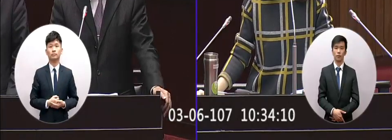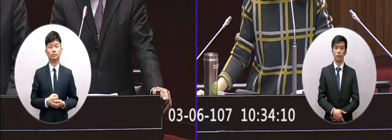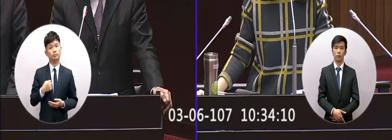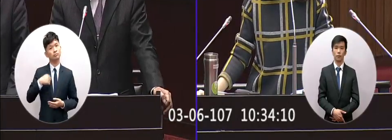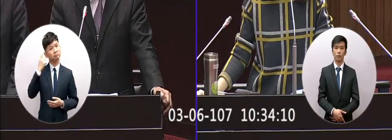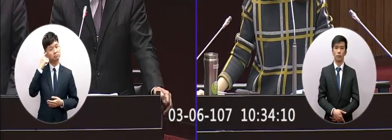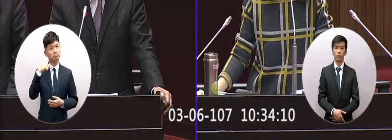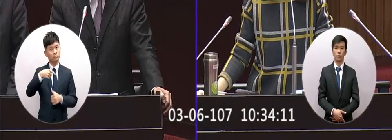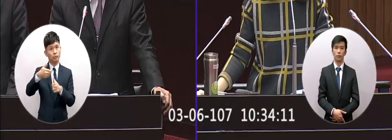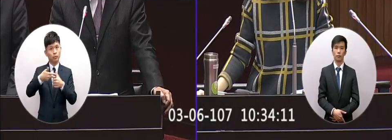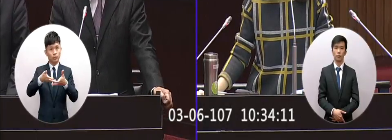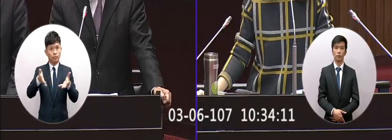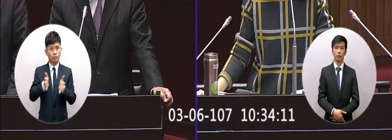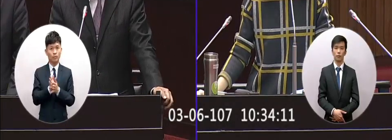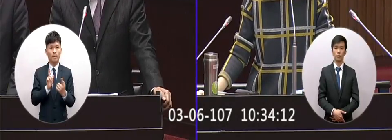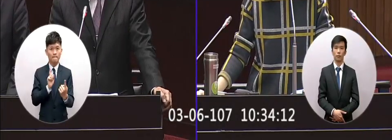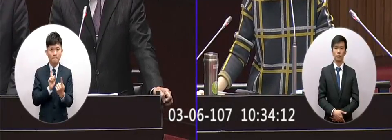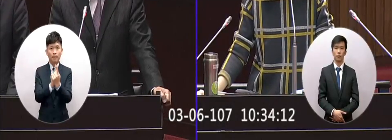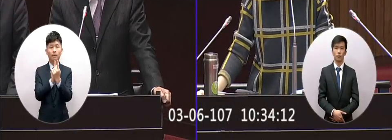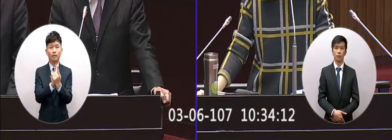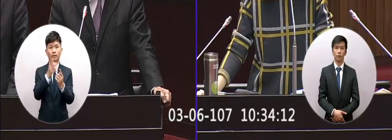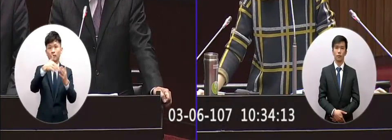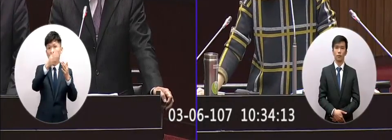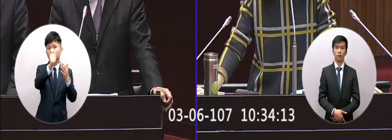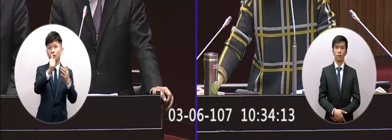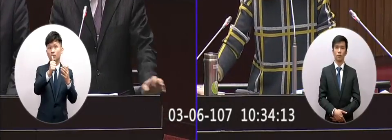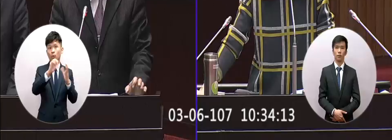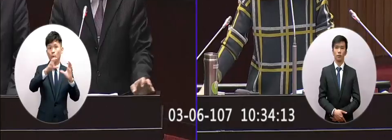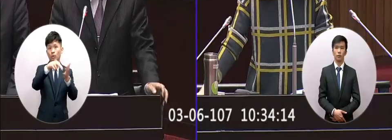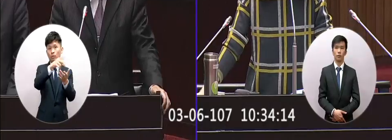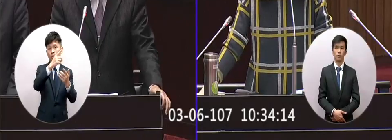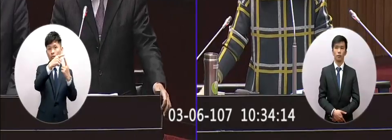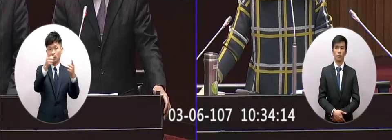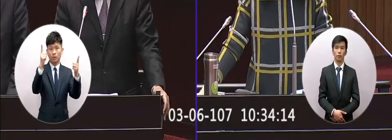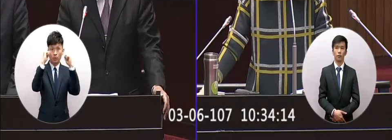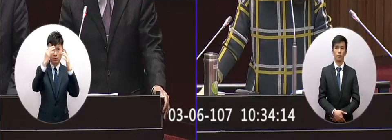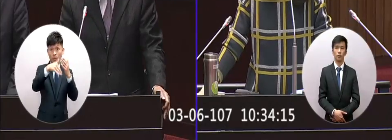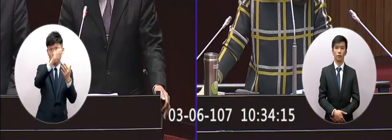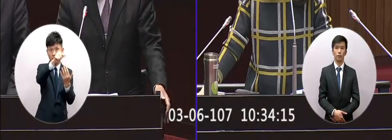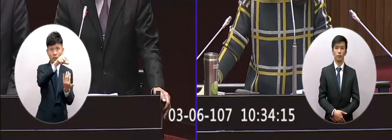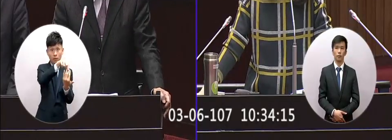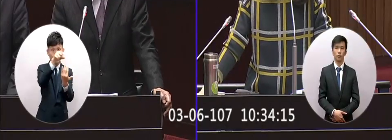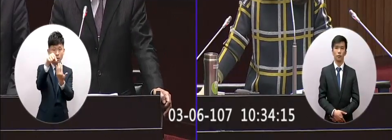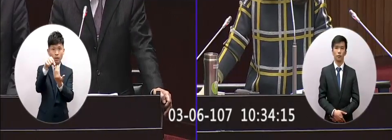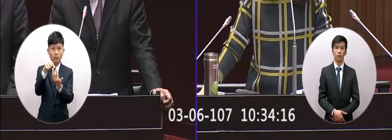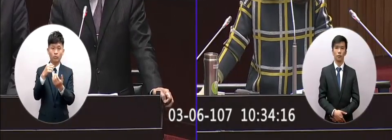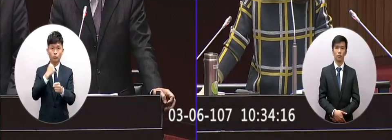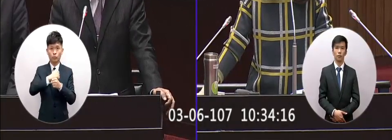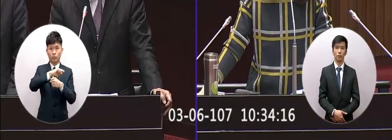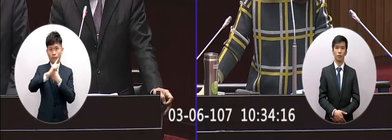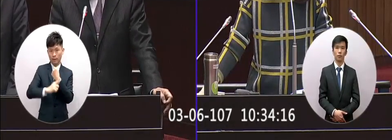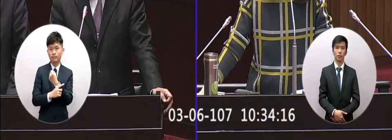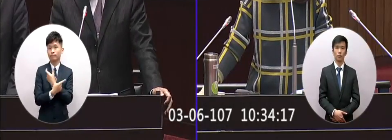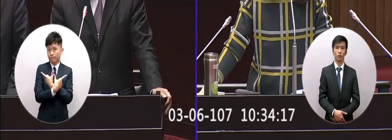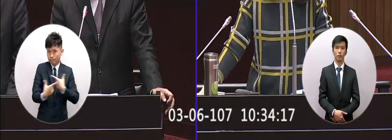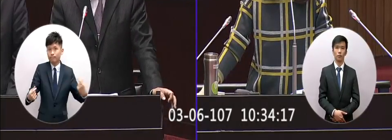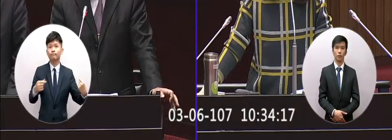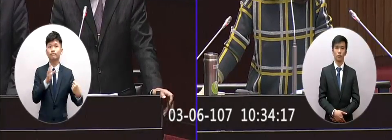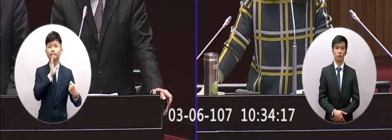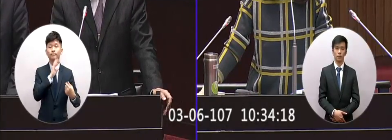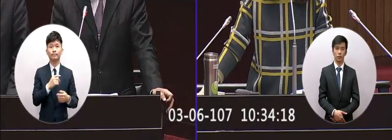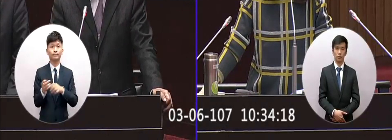是教育部在面对这样的一个校长国立大学校长遴选一致上的立场跟做法那第二部分